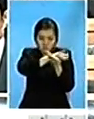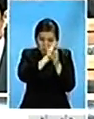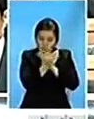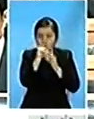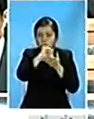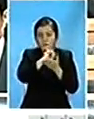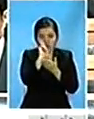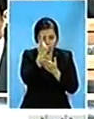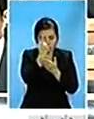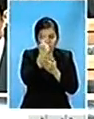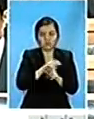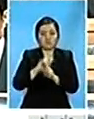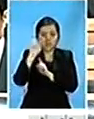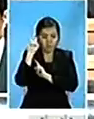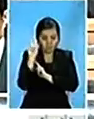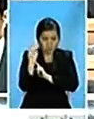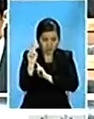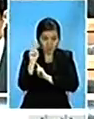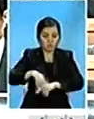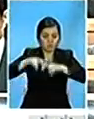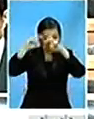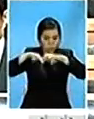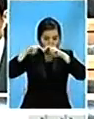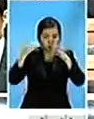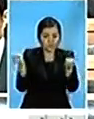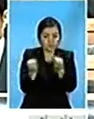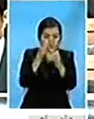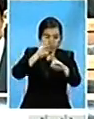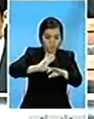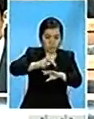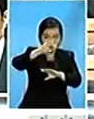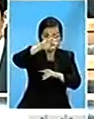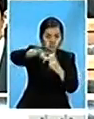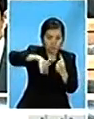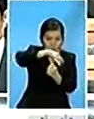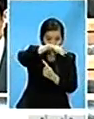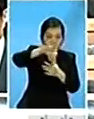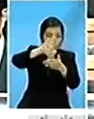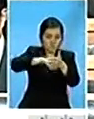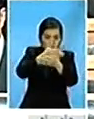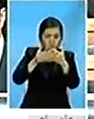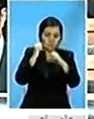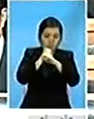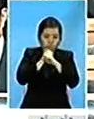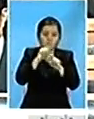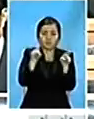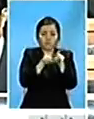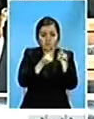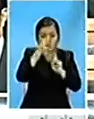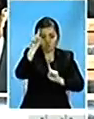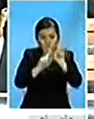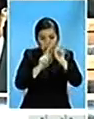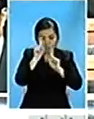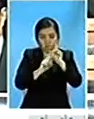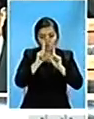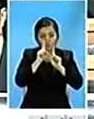ครับข้อ2ศึกษาผลกระทบสิ่งแวดล้อมของแผนแม่บทเป็นการประเมินผลกระทบของแผนแม่บ